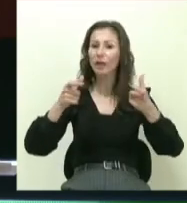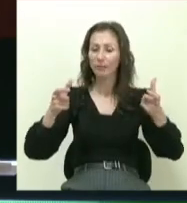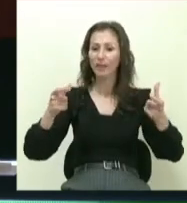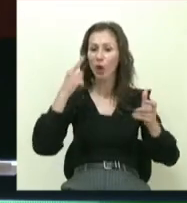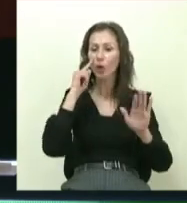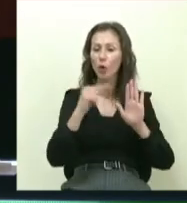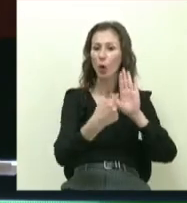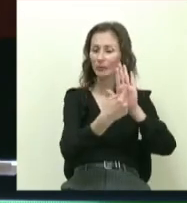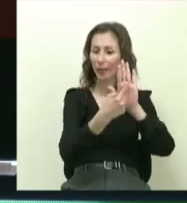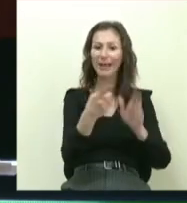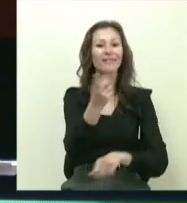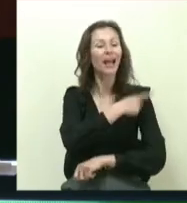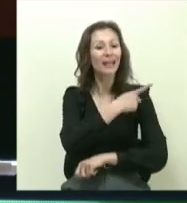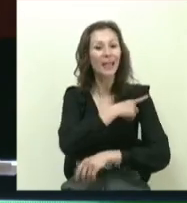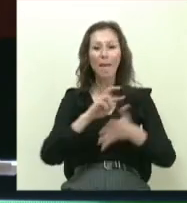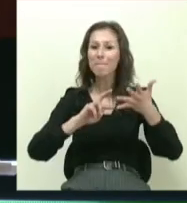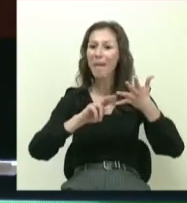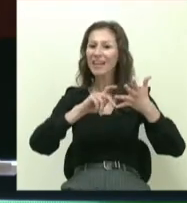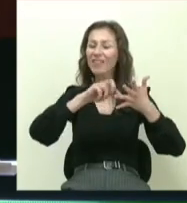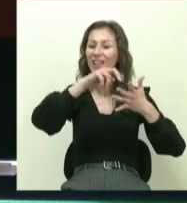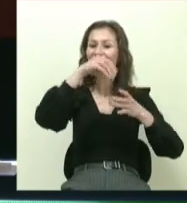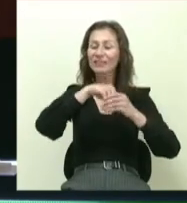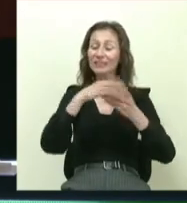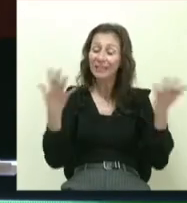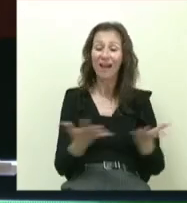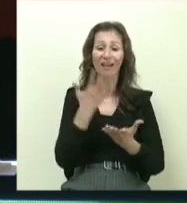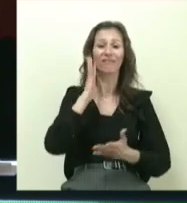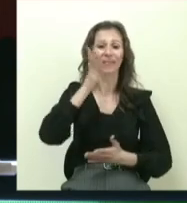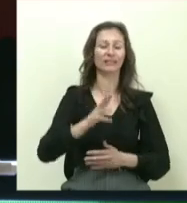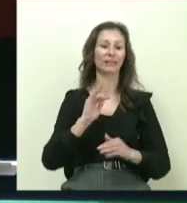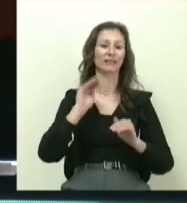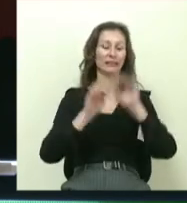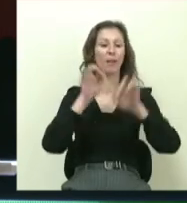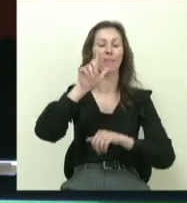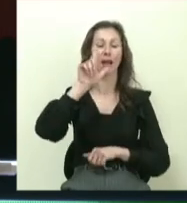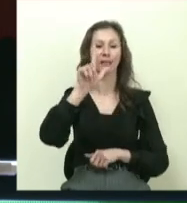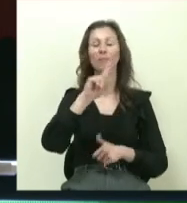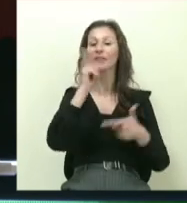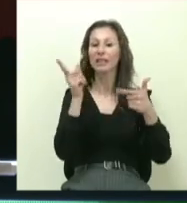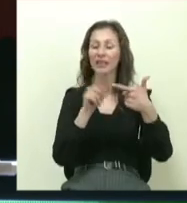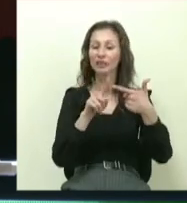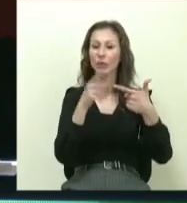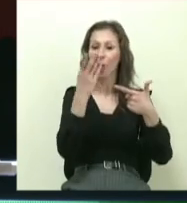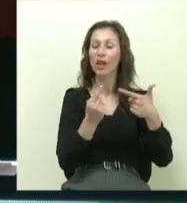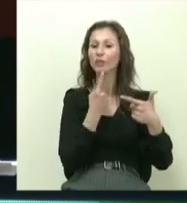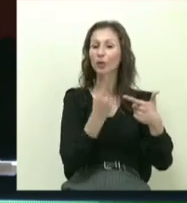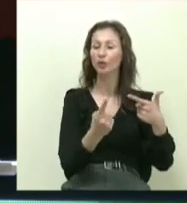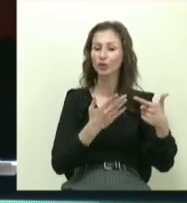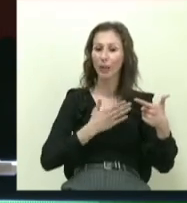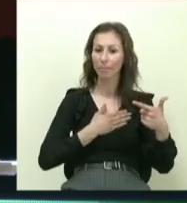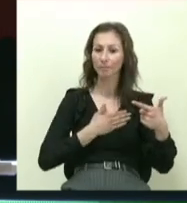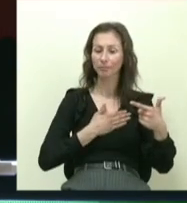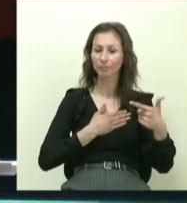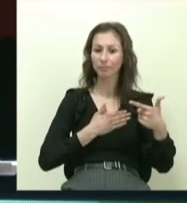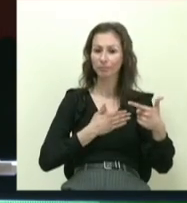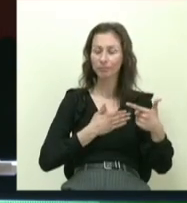göstermesi kalite merdiveninde daha fazla tırmanması gerekir ikinci olarak söyleyeceğim şunu